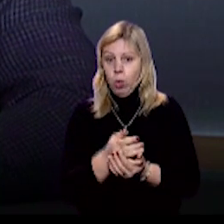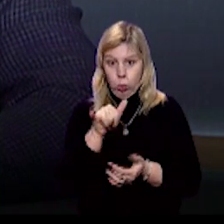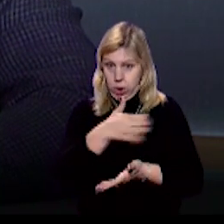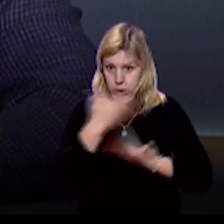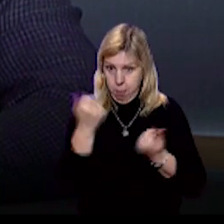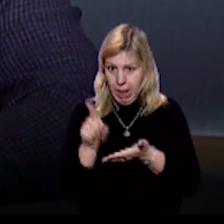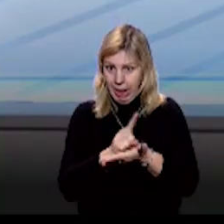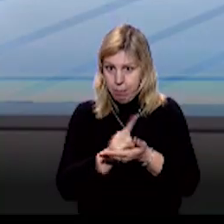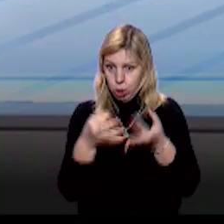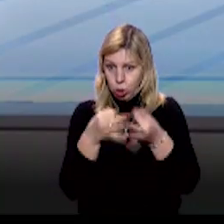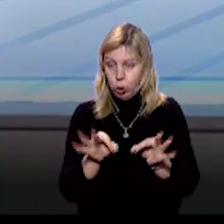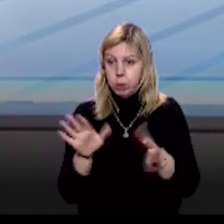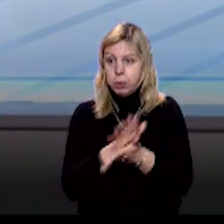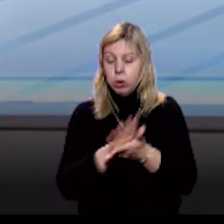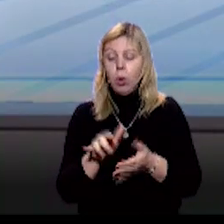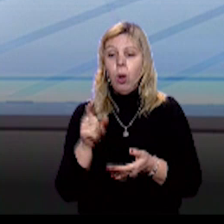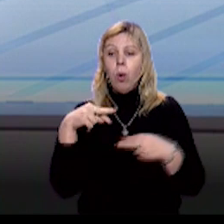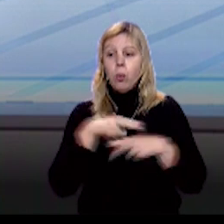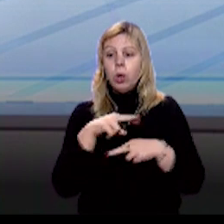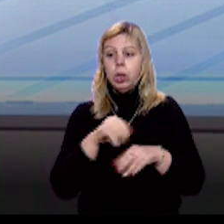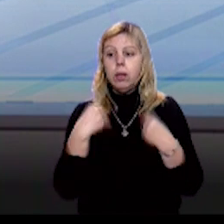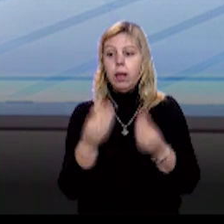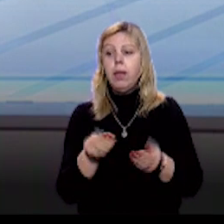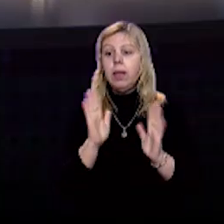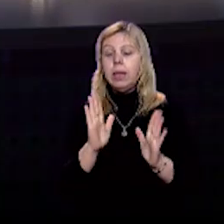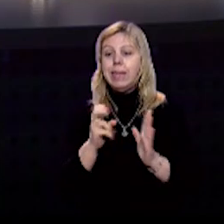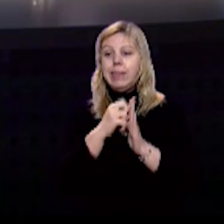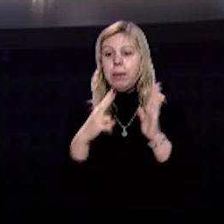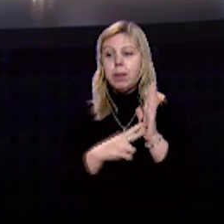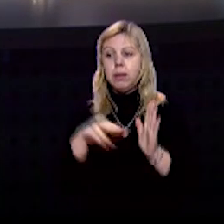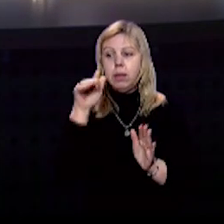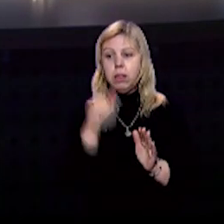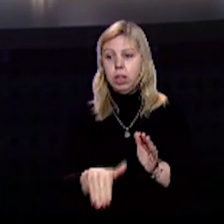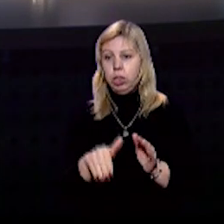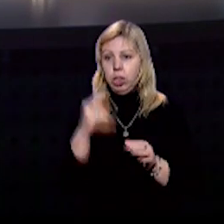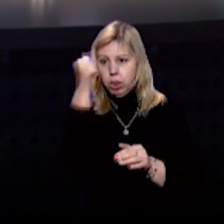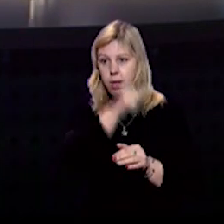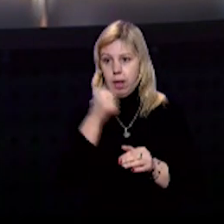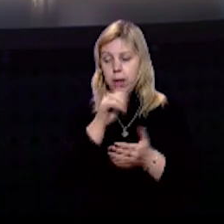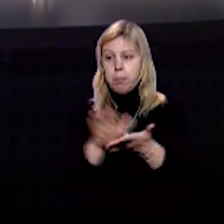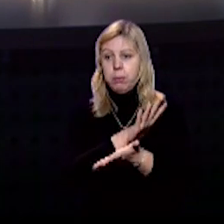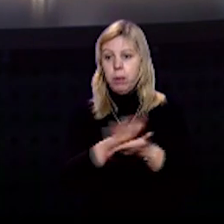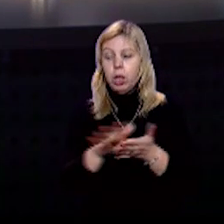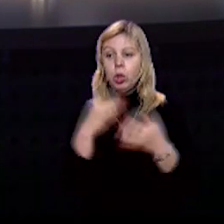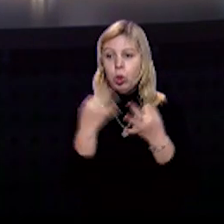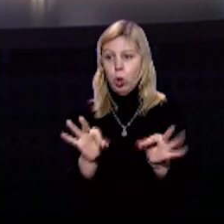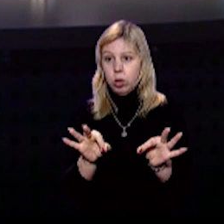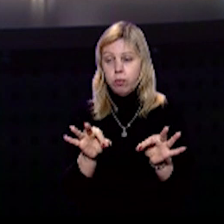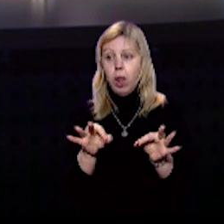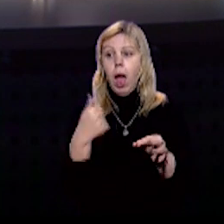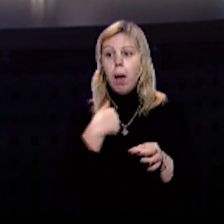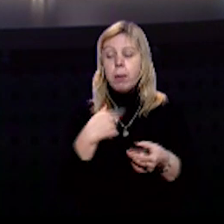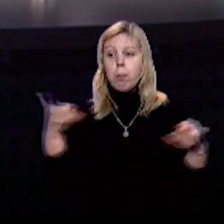немає ліміту дозволів, які є безкоштовні? Угорщина дає нам лише 17 тисяч на рік безкоштовних дозволів, а